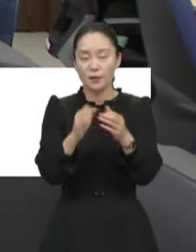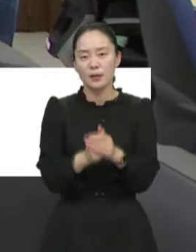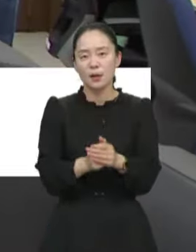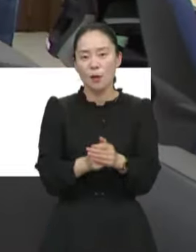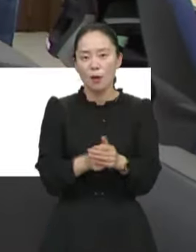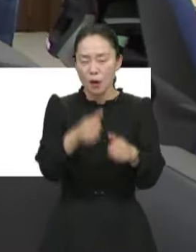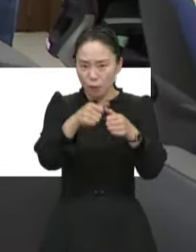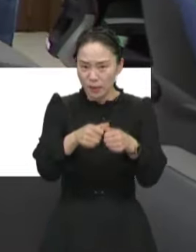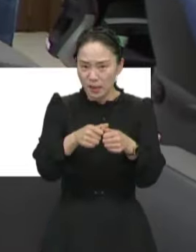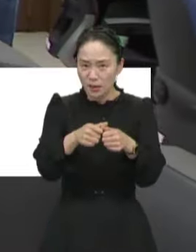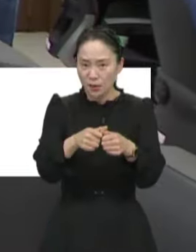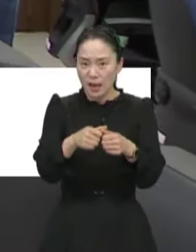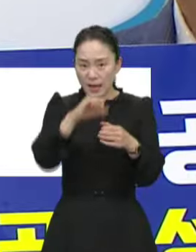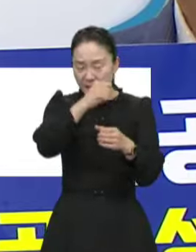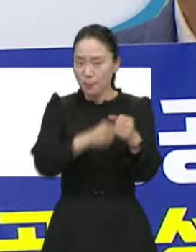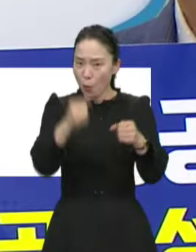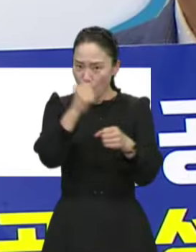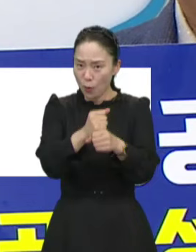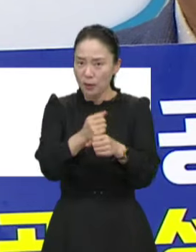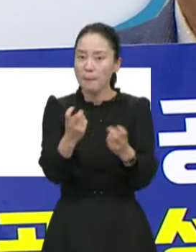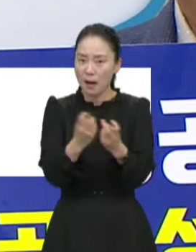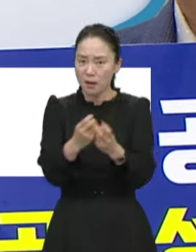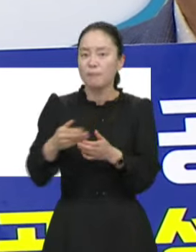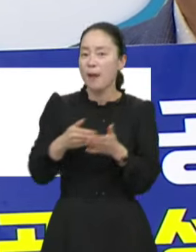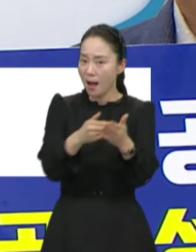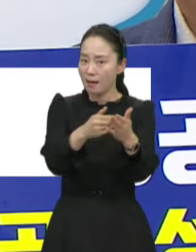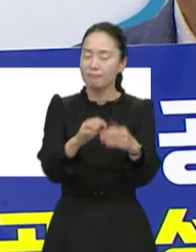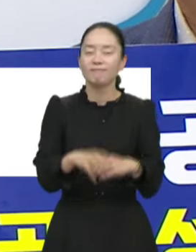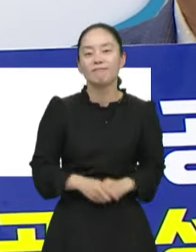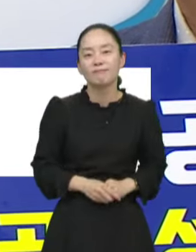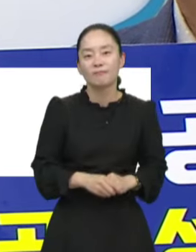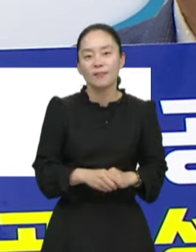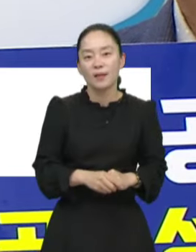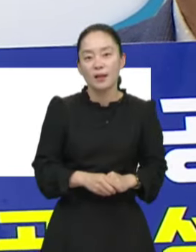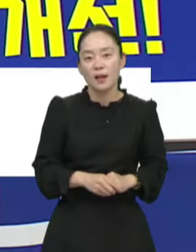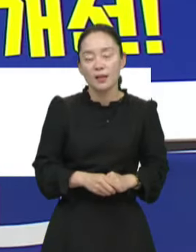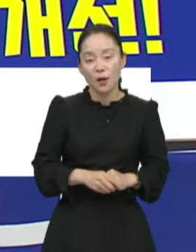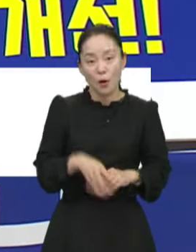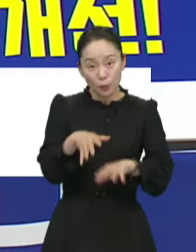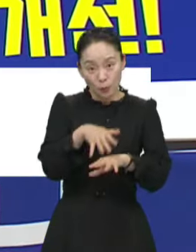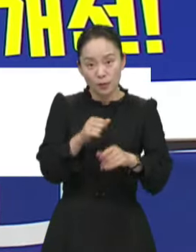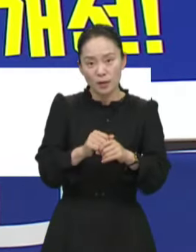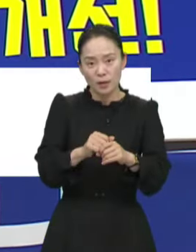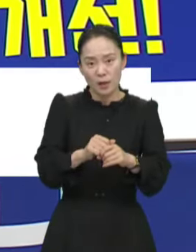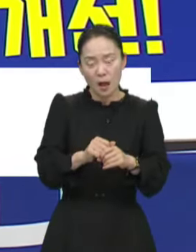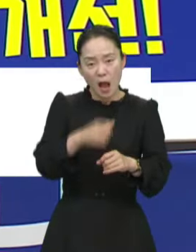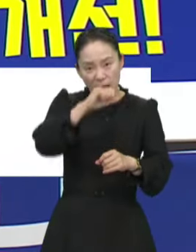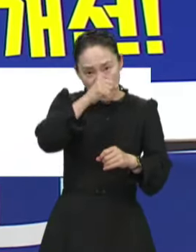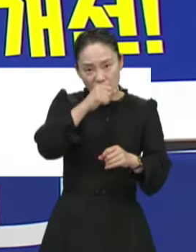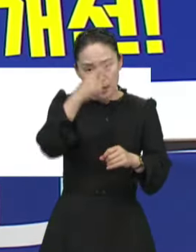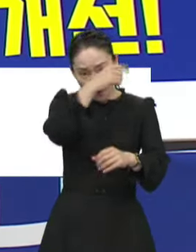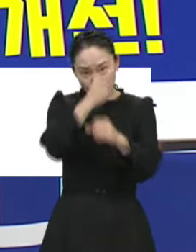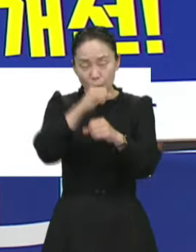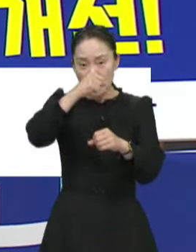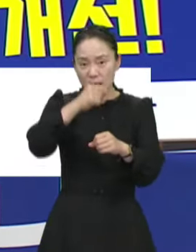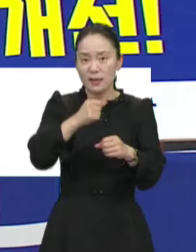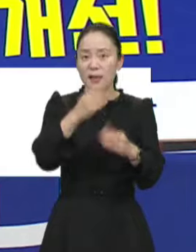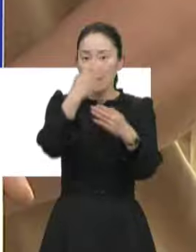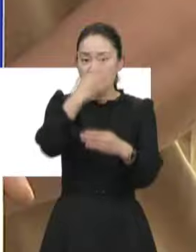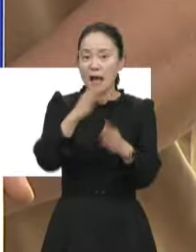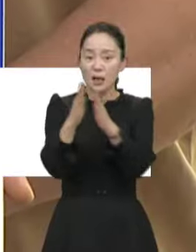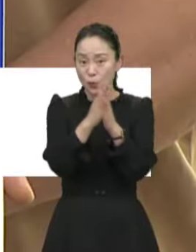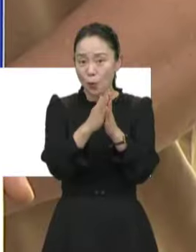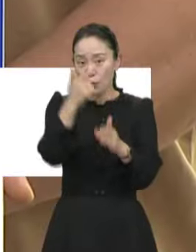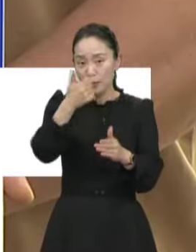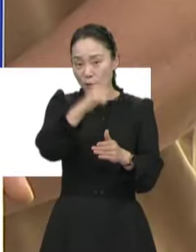구체적인 예산 보건 방안 시행을 촉구했습니다 연구 호전은 국가 r&d 예산을 무려 4조 6천억 원이나 삭감해